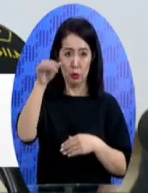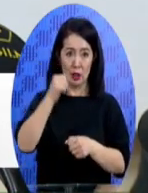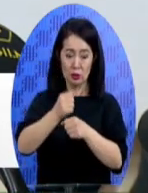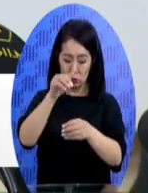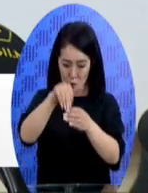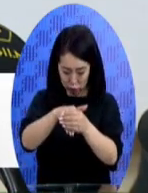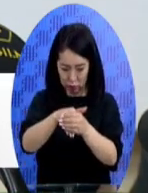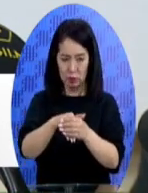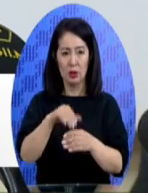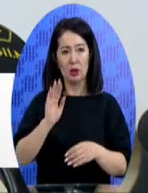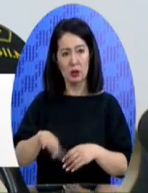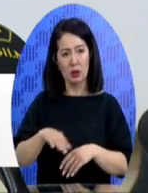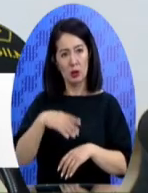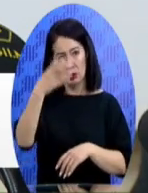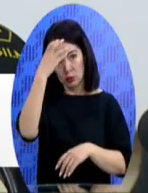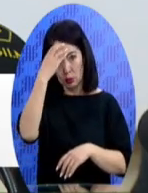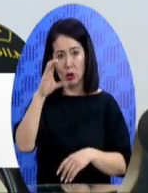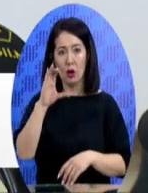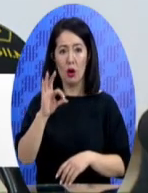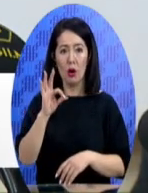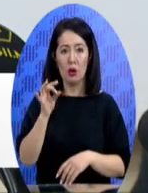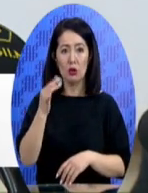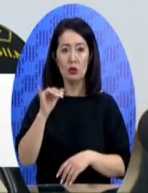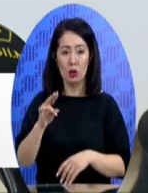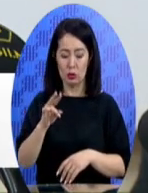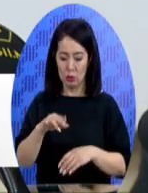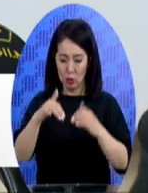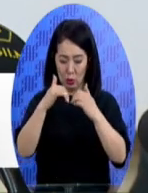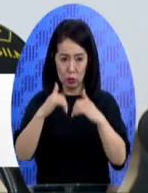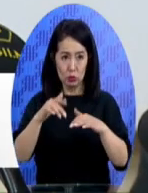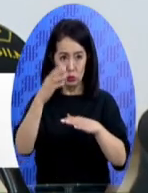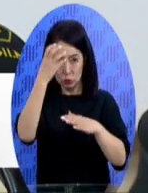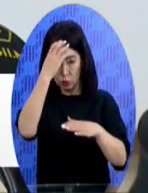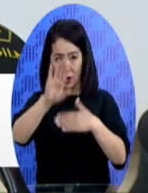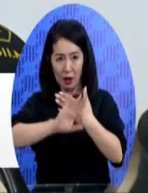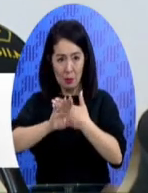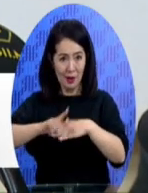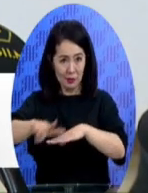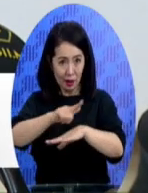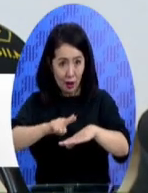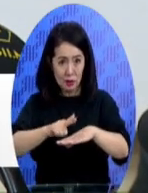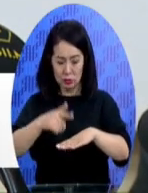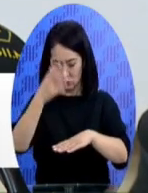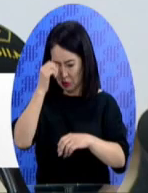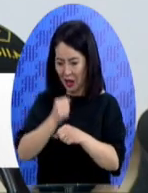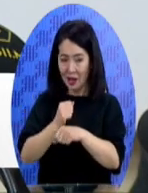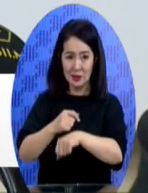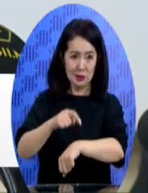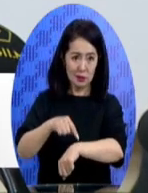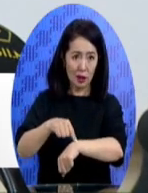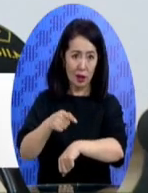За тэгээд төрийн ордон, төрийн тусгай объект, төрийн хамгаалалттай газар ажлын цагаар